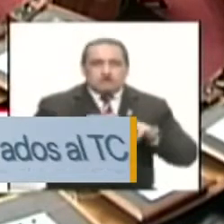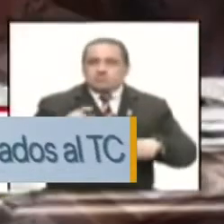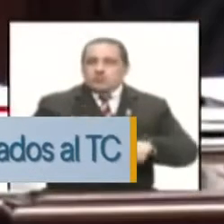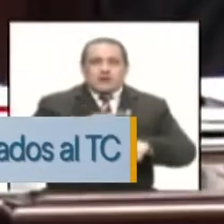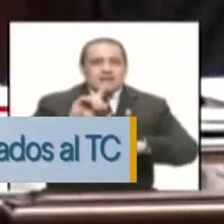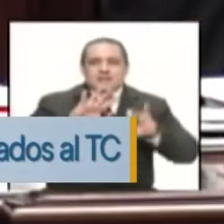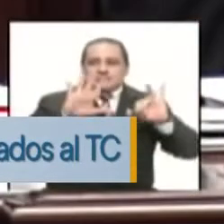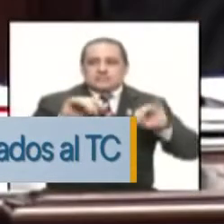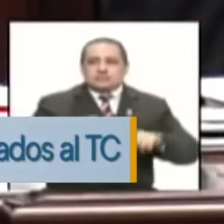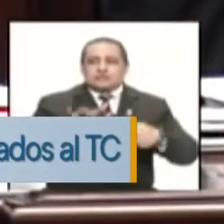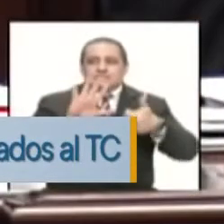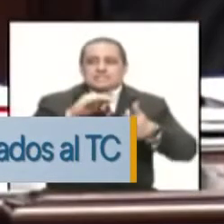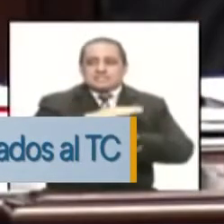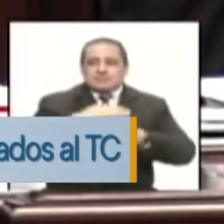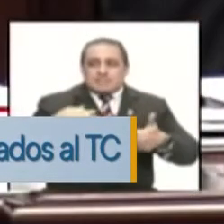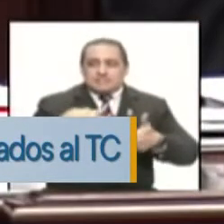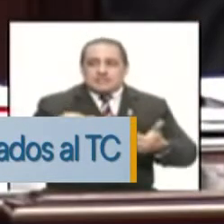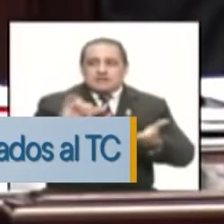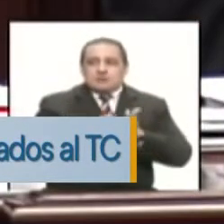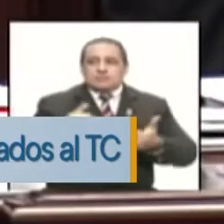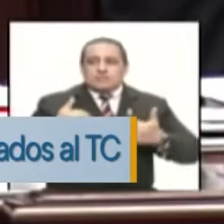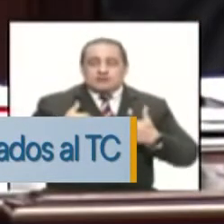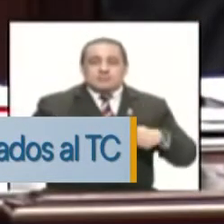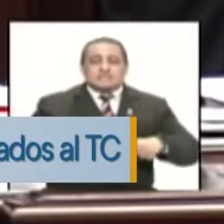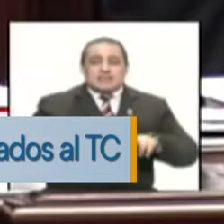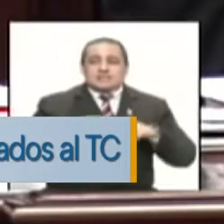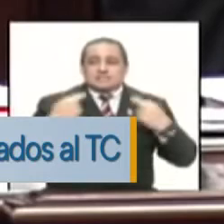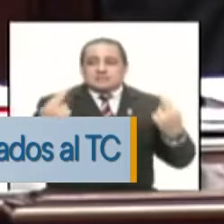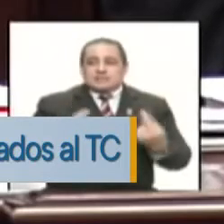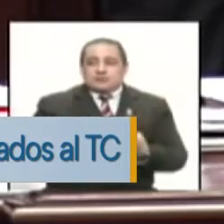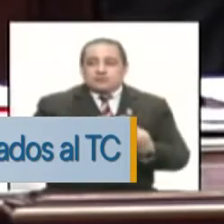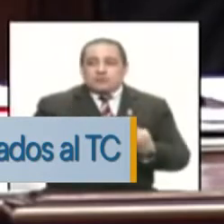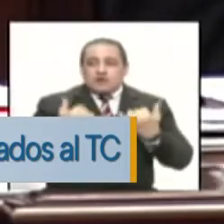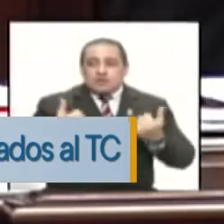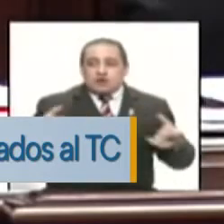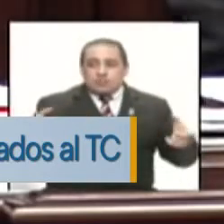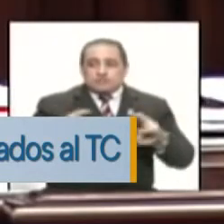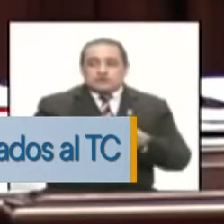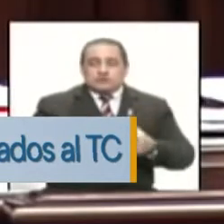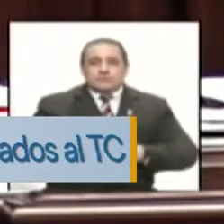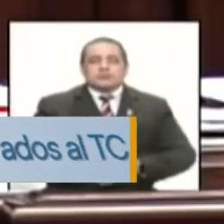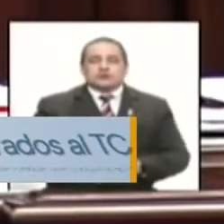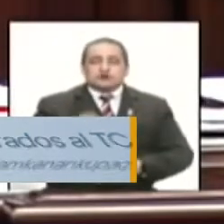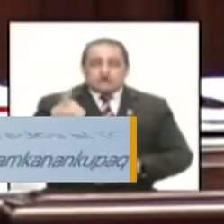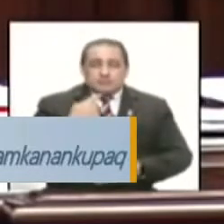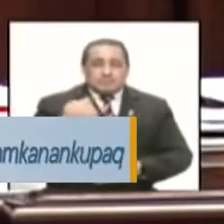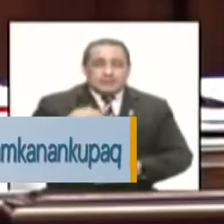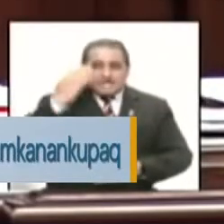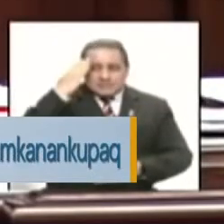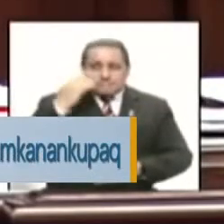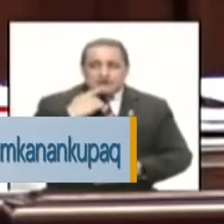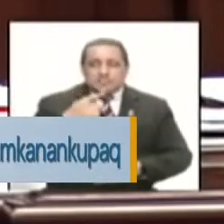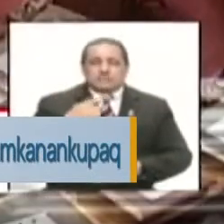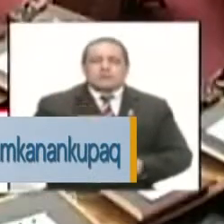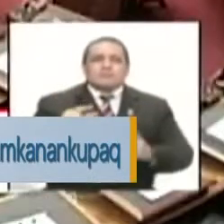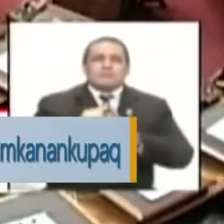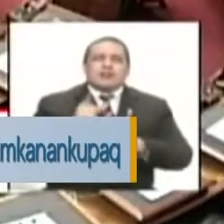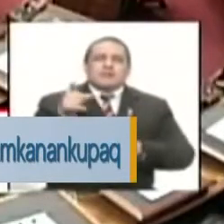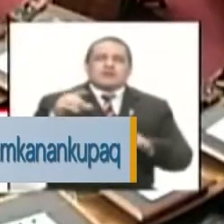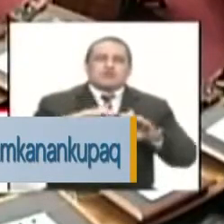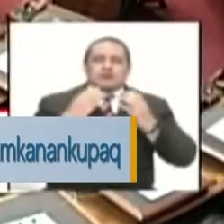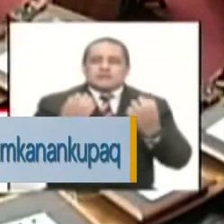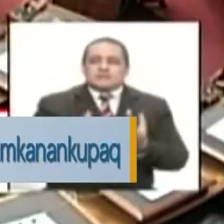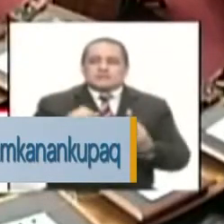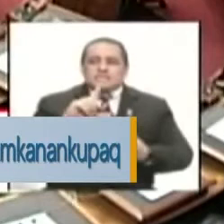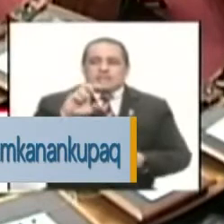nispakaninku manchu, paikunas pantarunku, ajinatan Cruz Silva amachakuk rima ikamu, mana ajinakajtin paikunas,